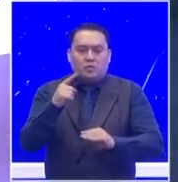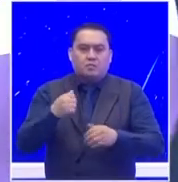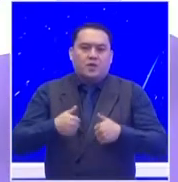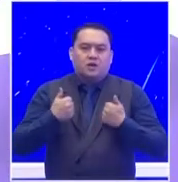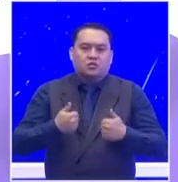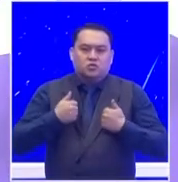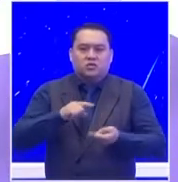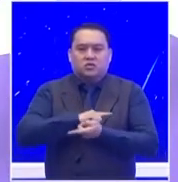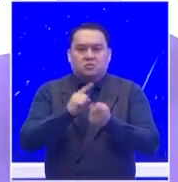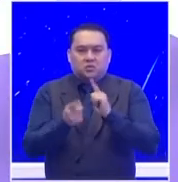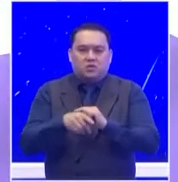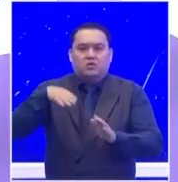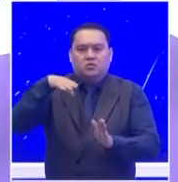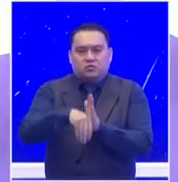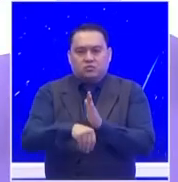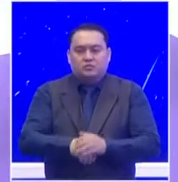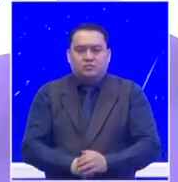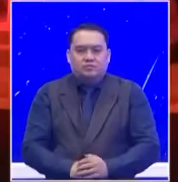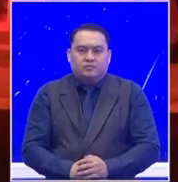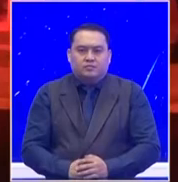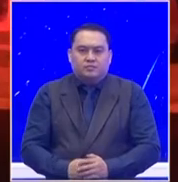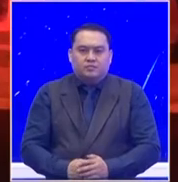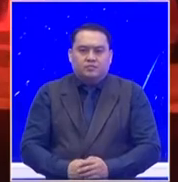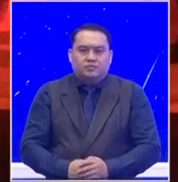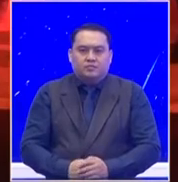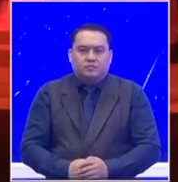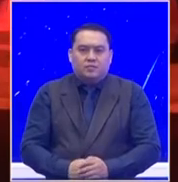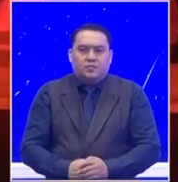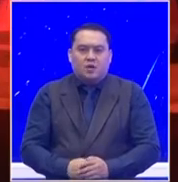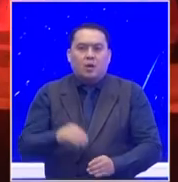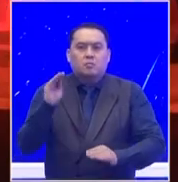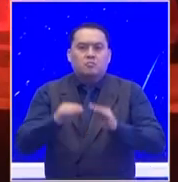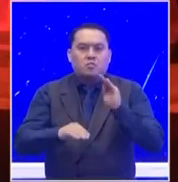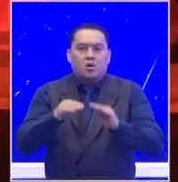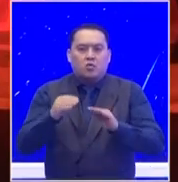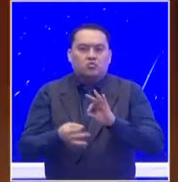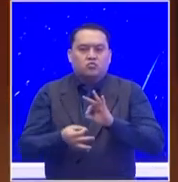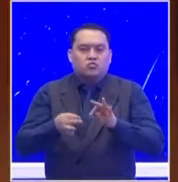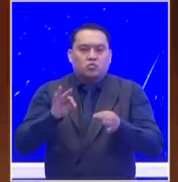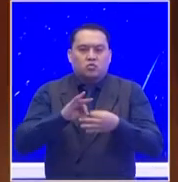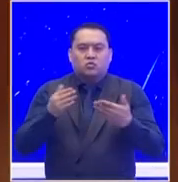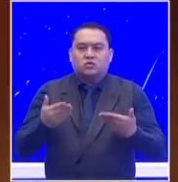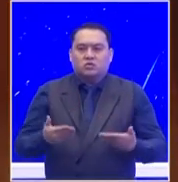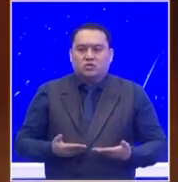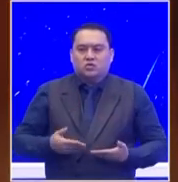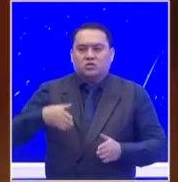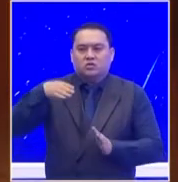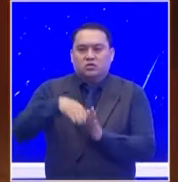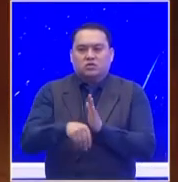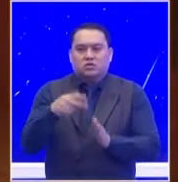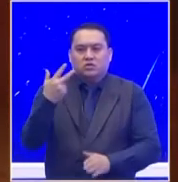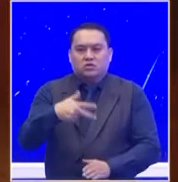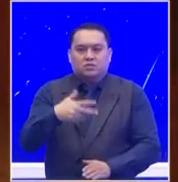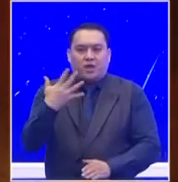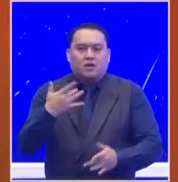постарался внести в этот раз свою изюминку. К слову, в постановке о нелегкой жизни великого Абая были задействованы